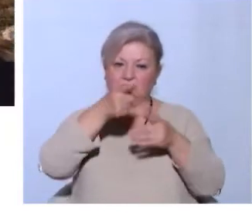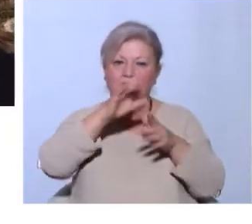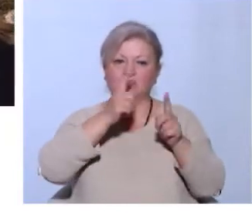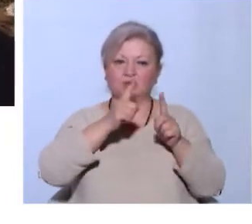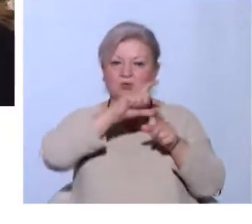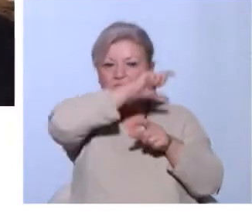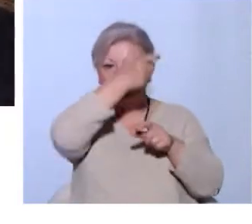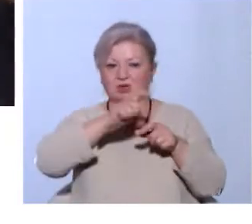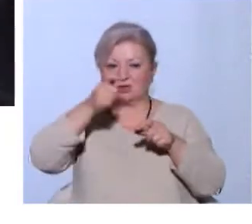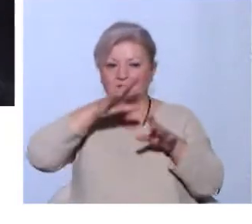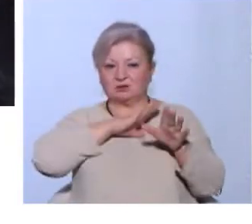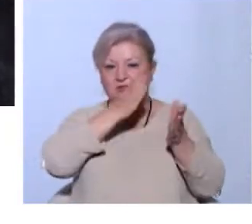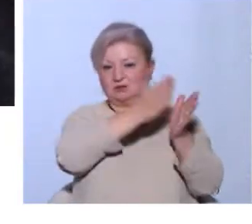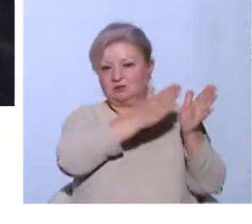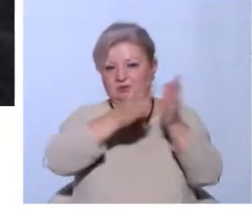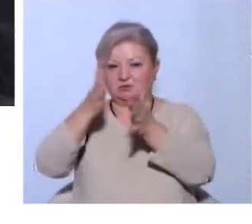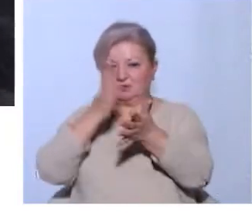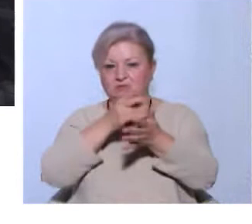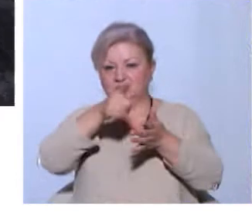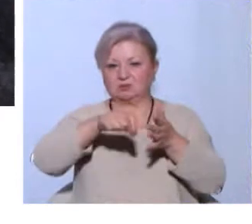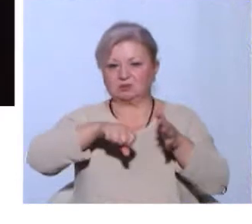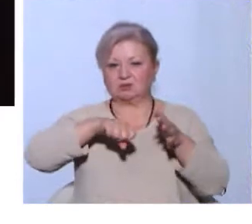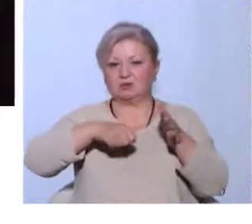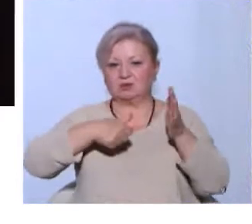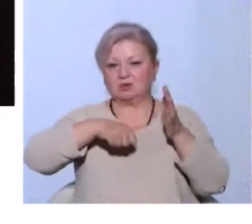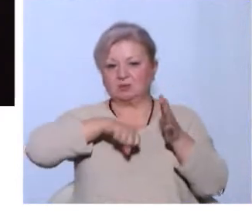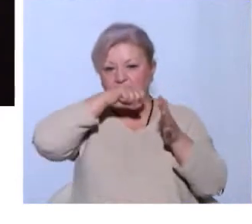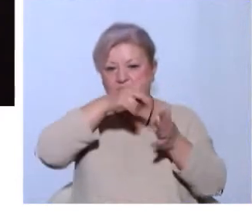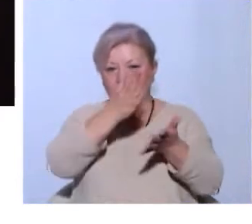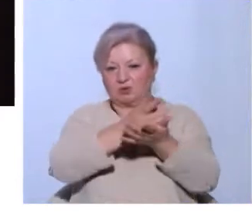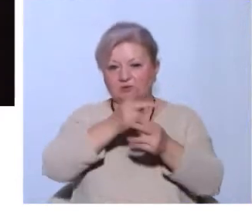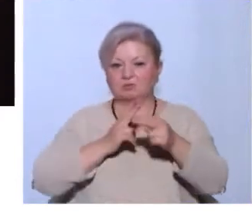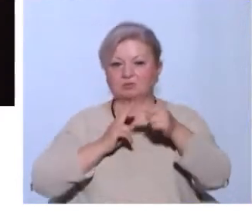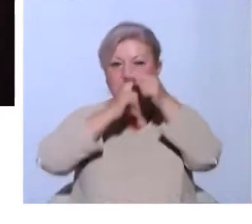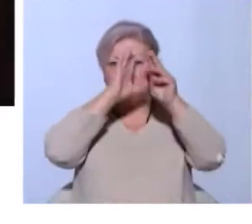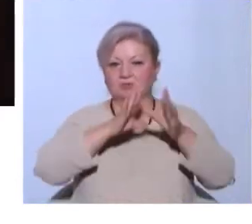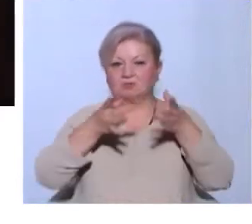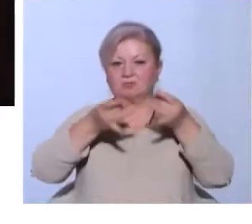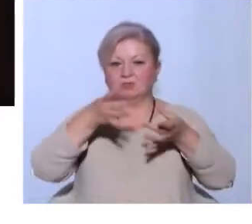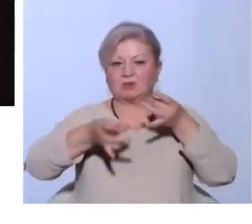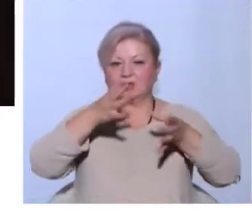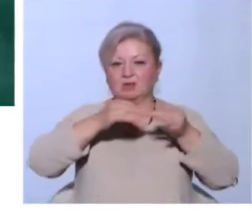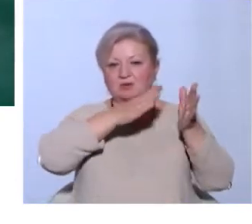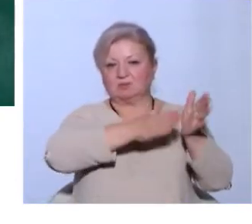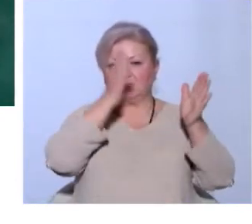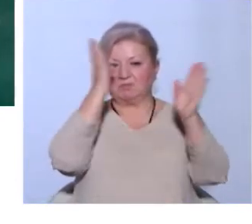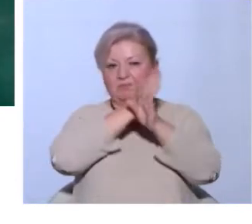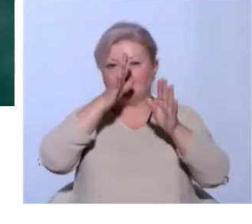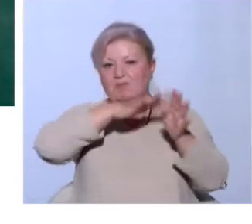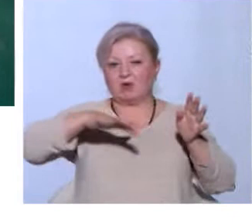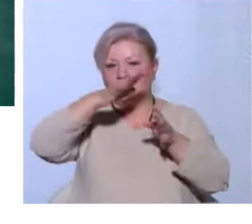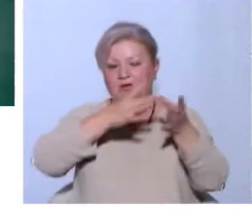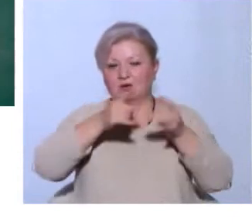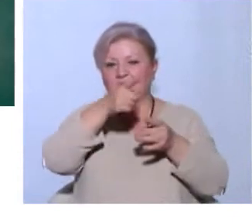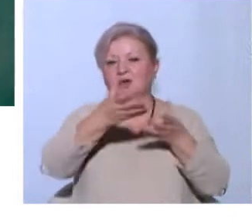ქედების განლაგება იძლევა სწორედ იმის საშუალებას რომ ამ ქედებმა ხელი არ შეუშალოს ტენიანი ჰაერის მასების გადაადგილებას. კლიმატი